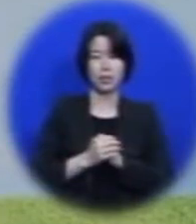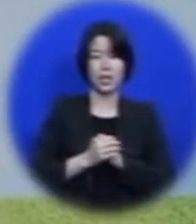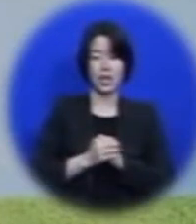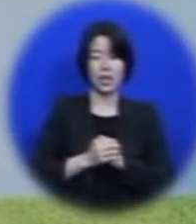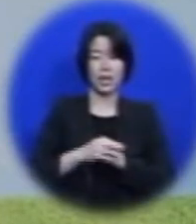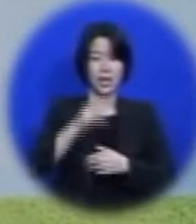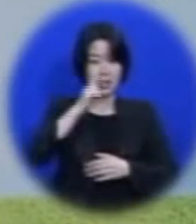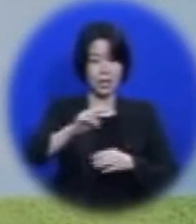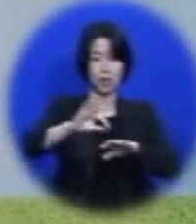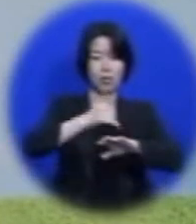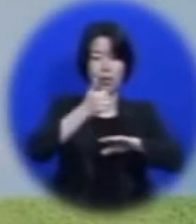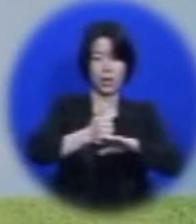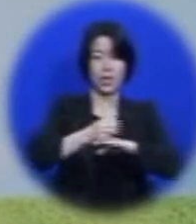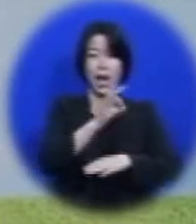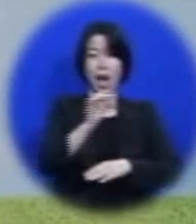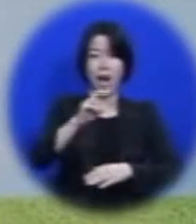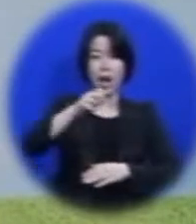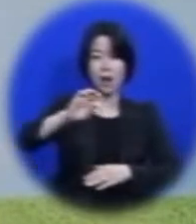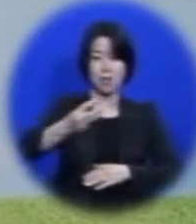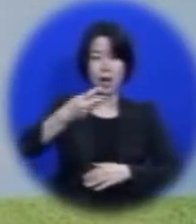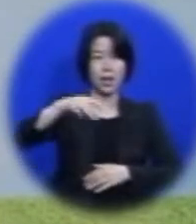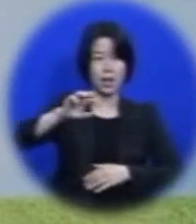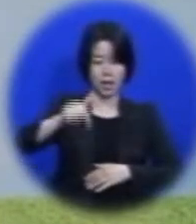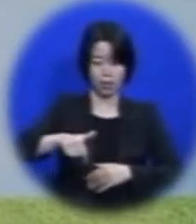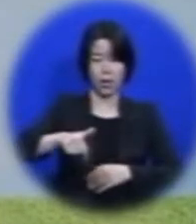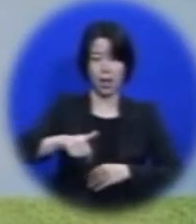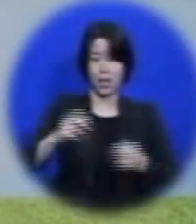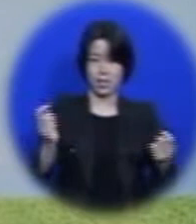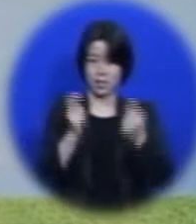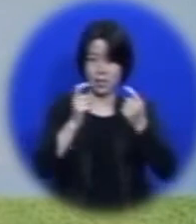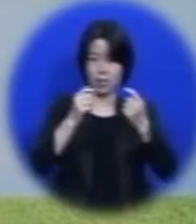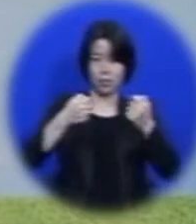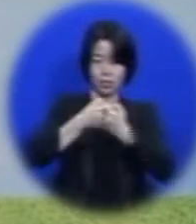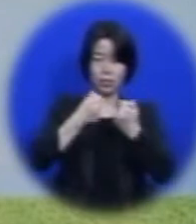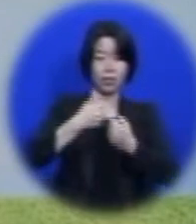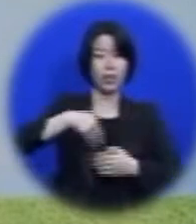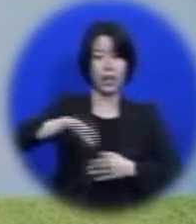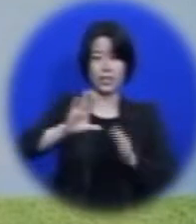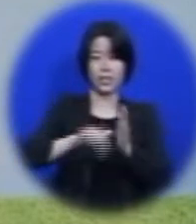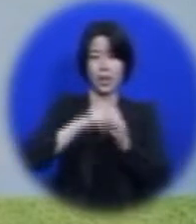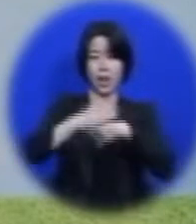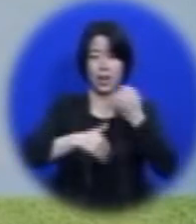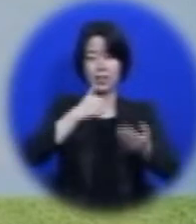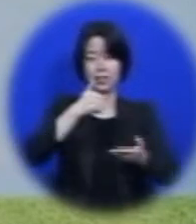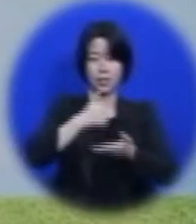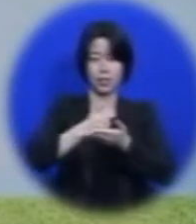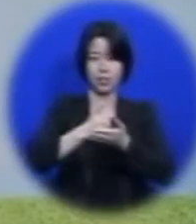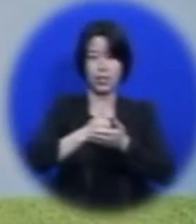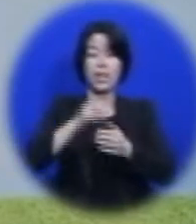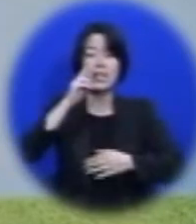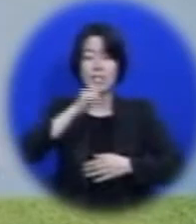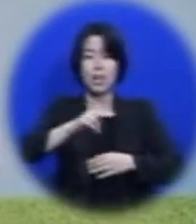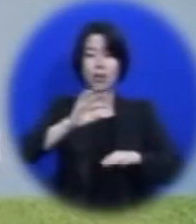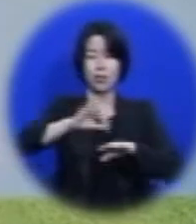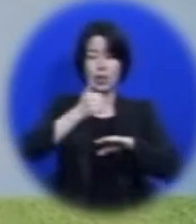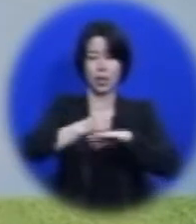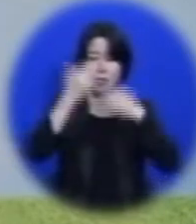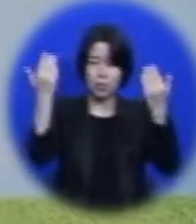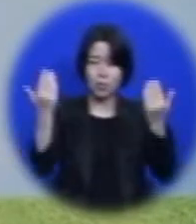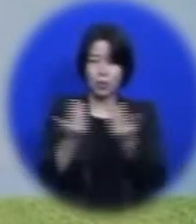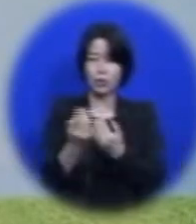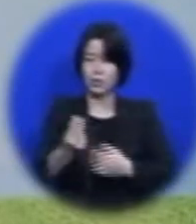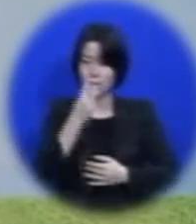사울 왕이 아말렉과 싸우러 갔을 때 하나님께서는 사울 왕에게 아말렉의 모든